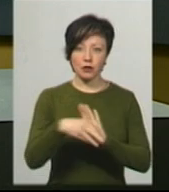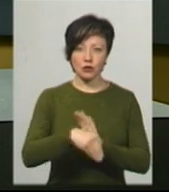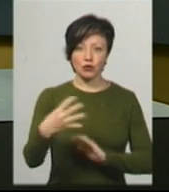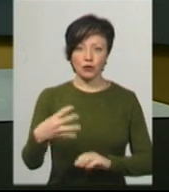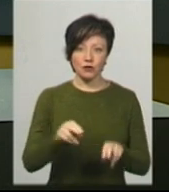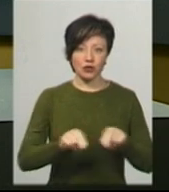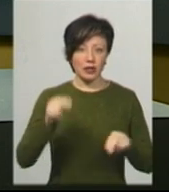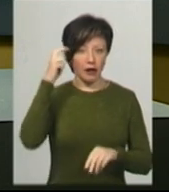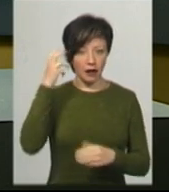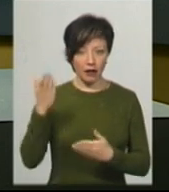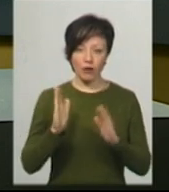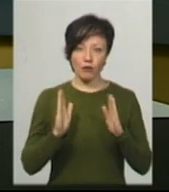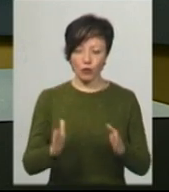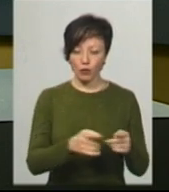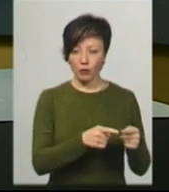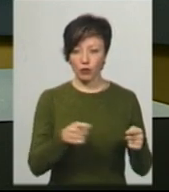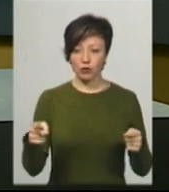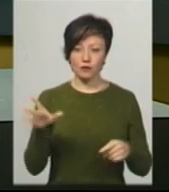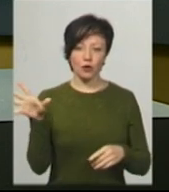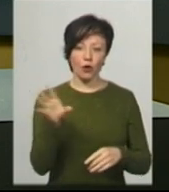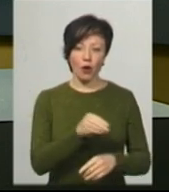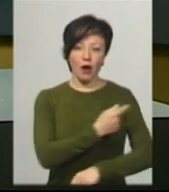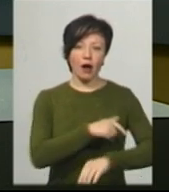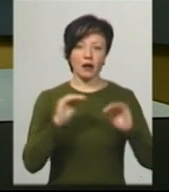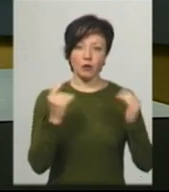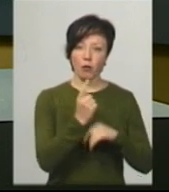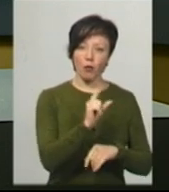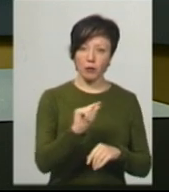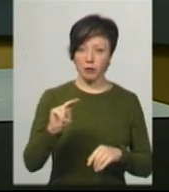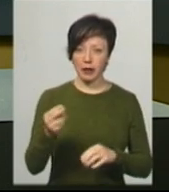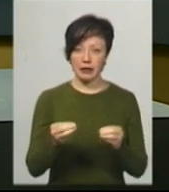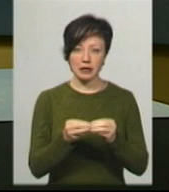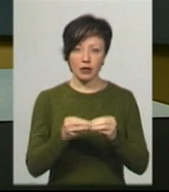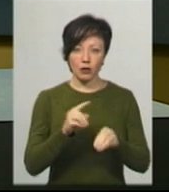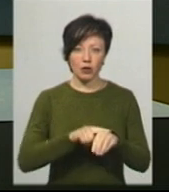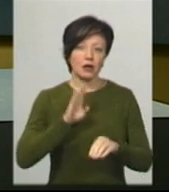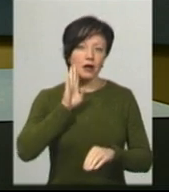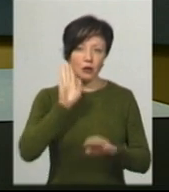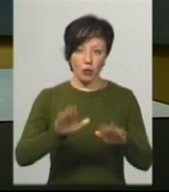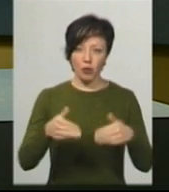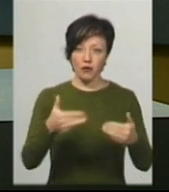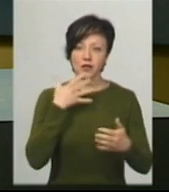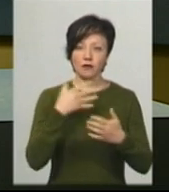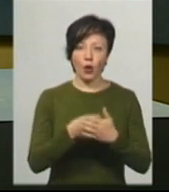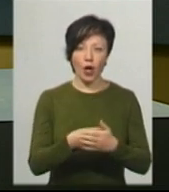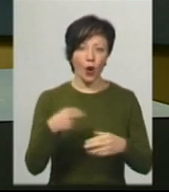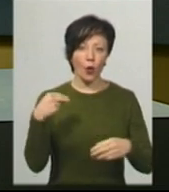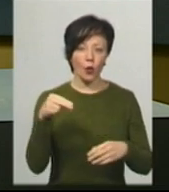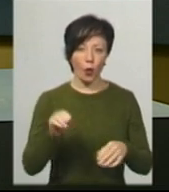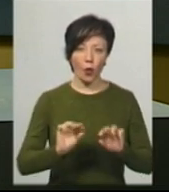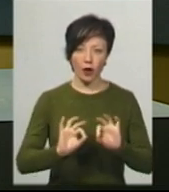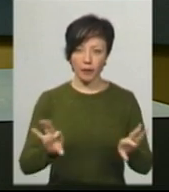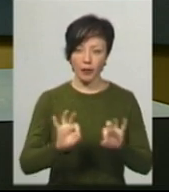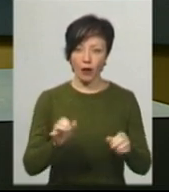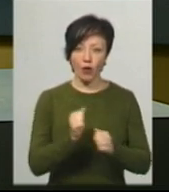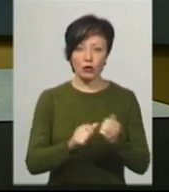вчителів Києва, які будуть впродовж усього карантину з понеділка по п'ятницю з 10-ї години ранку пропонувати свої уроки. Для кожного